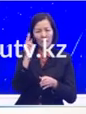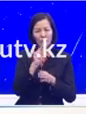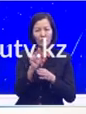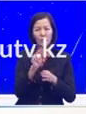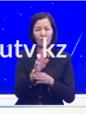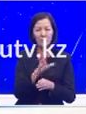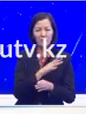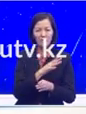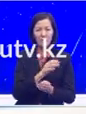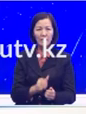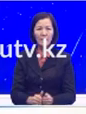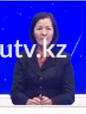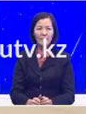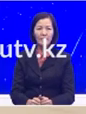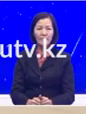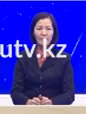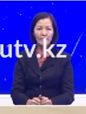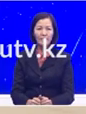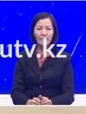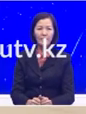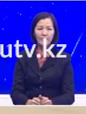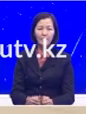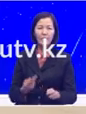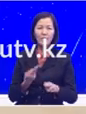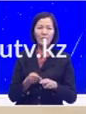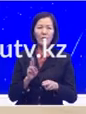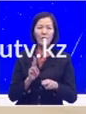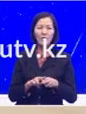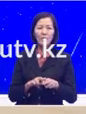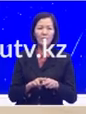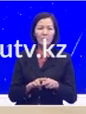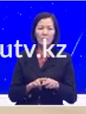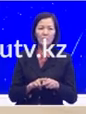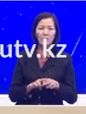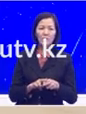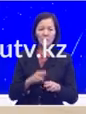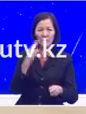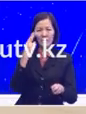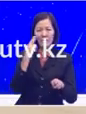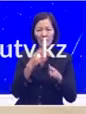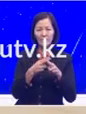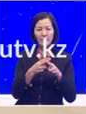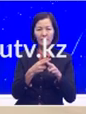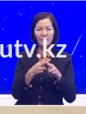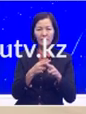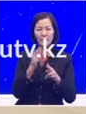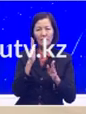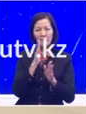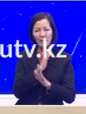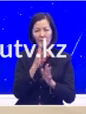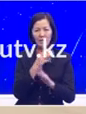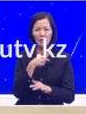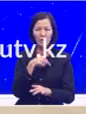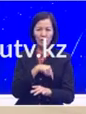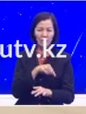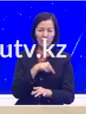келсе көмегін беріп сөйтіп жүретін. Осы Бейсен ағаның осы бір табиғатын дейміз ба, болмысын,